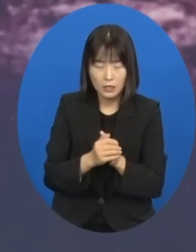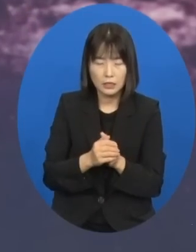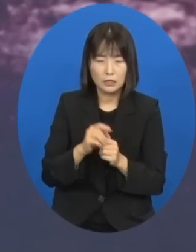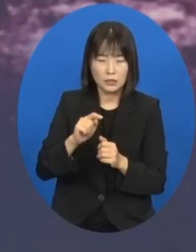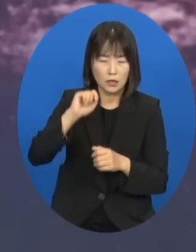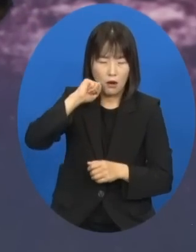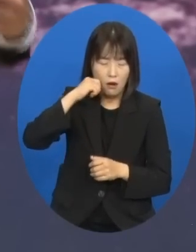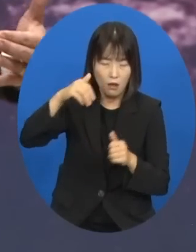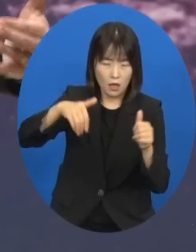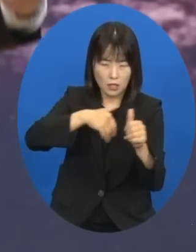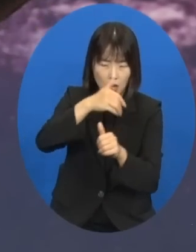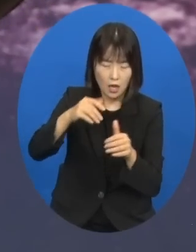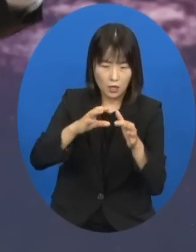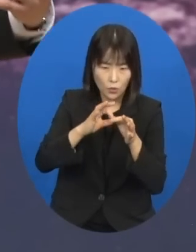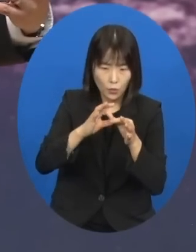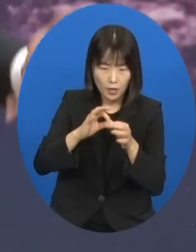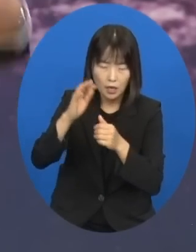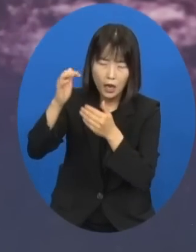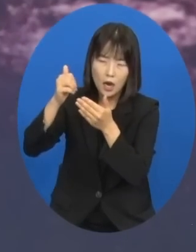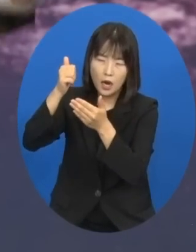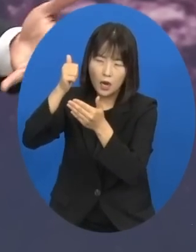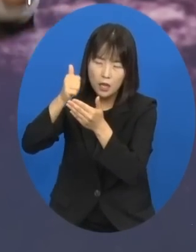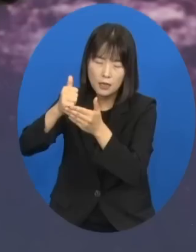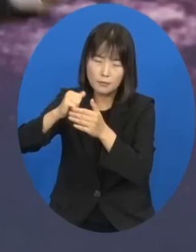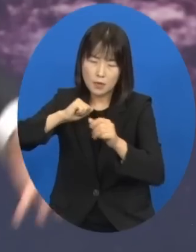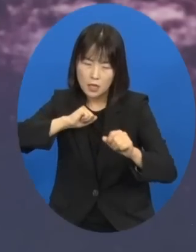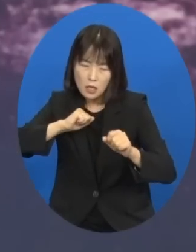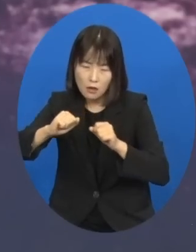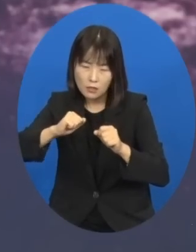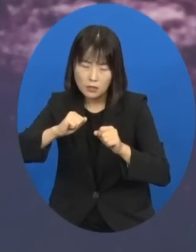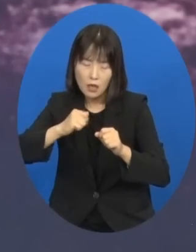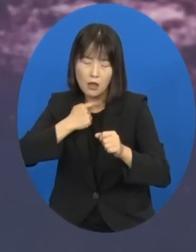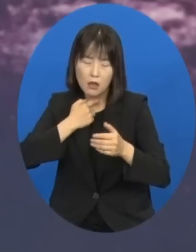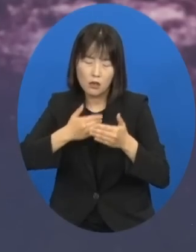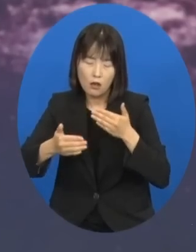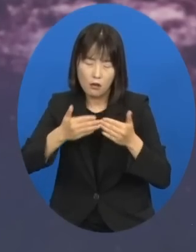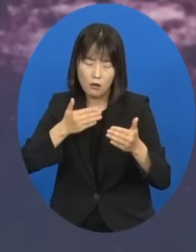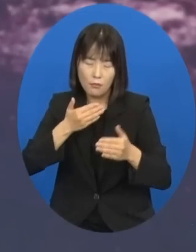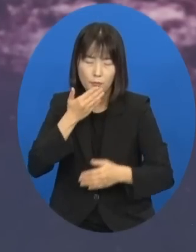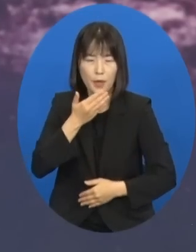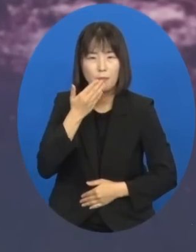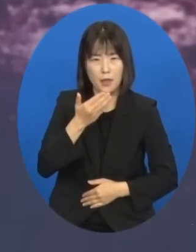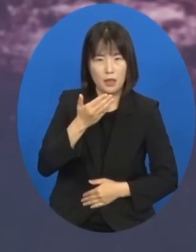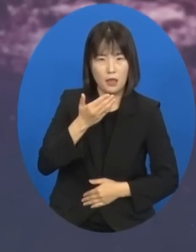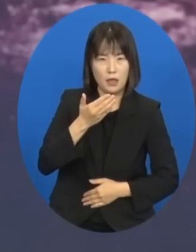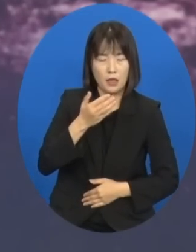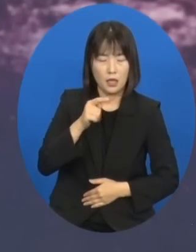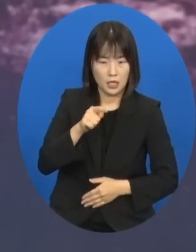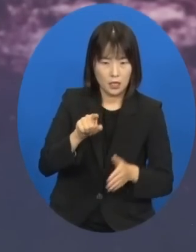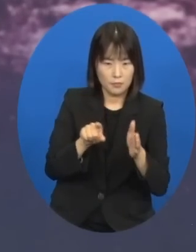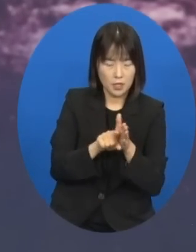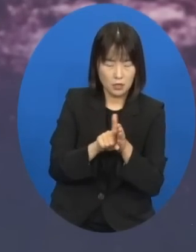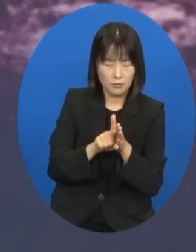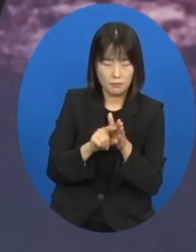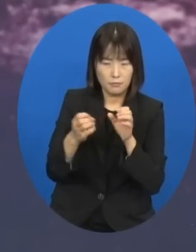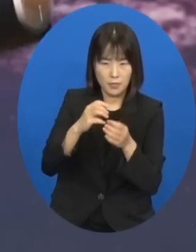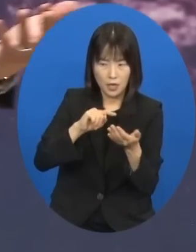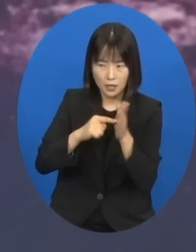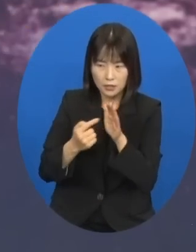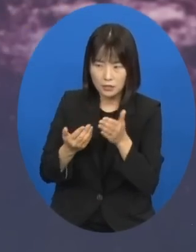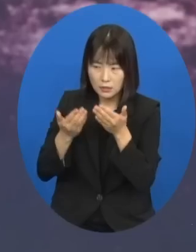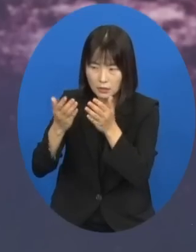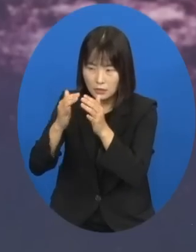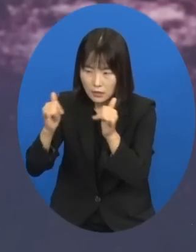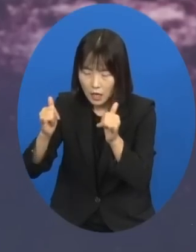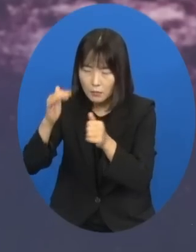통해서만 그때 역사하시는 하나님을 경험을 통해서 알게 되는 거예요. 그렇게 믿음으로 반응한 사람만이 알 수 있는 그